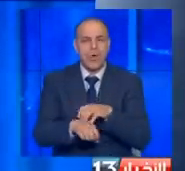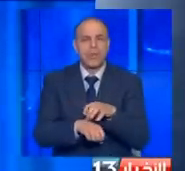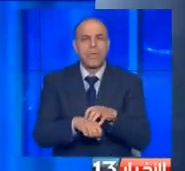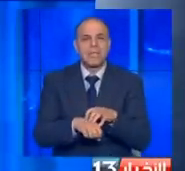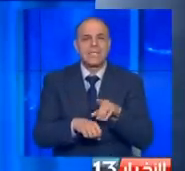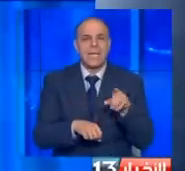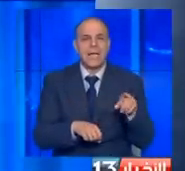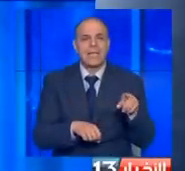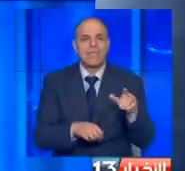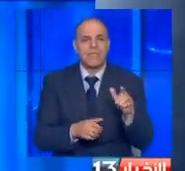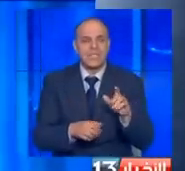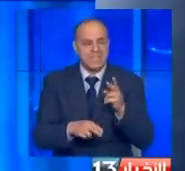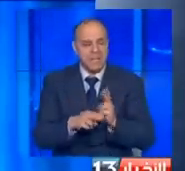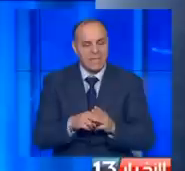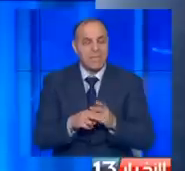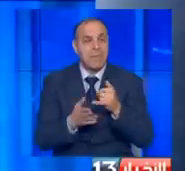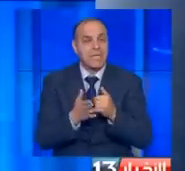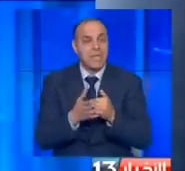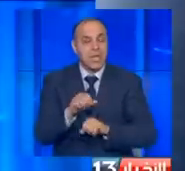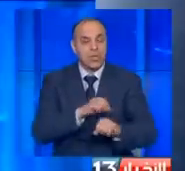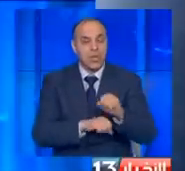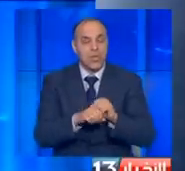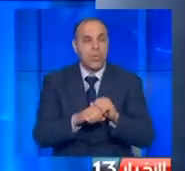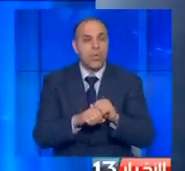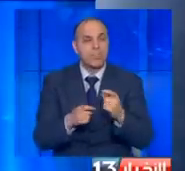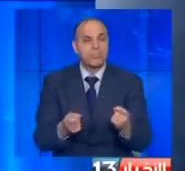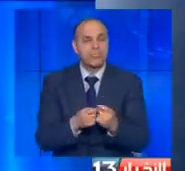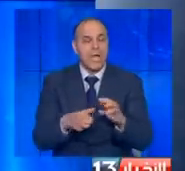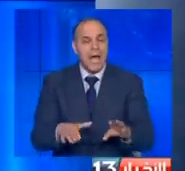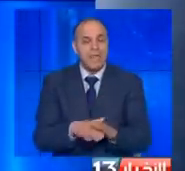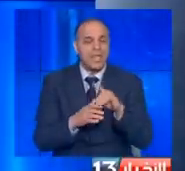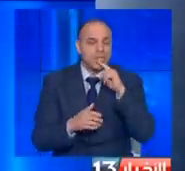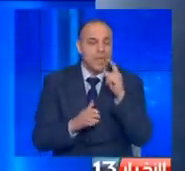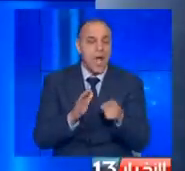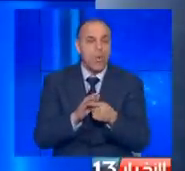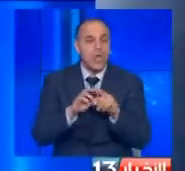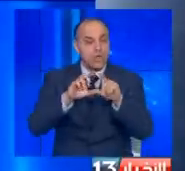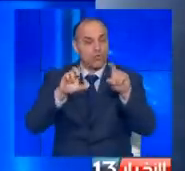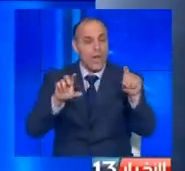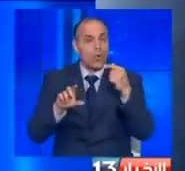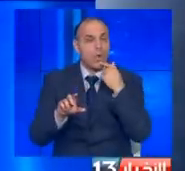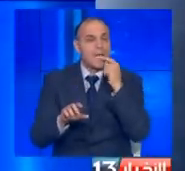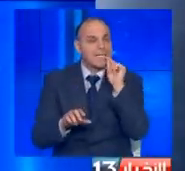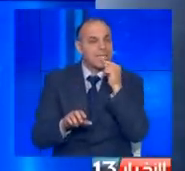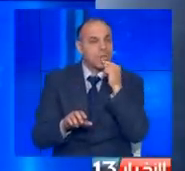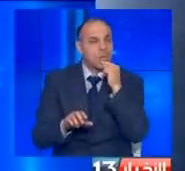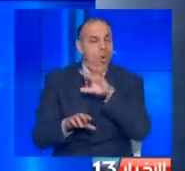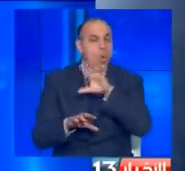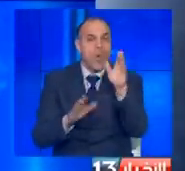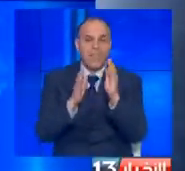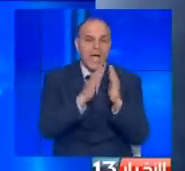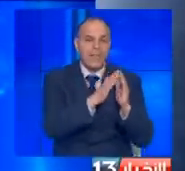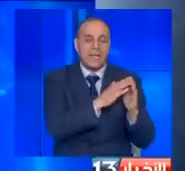اتفاقيه داير تنظم دوره مهرجان الزيتون الاولى تحت شعار زيتونه في كل بيت